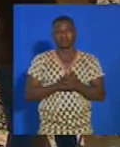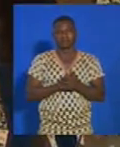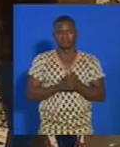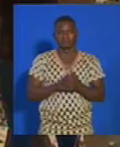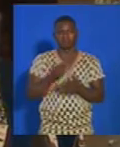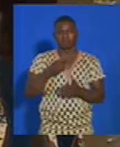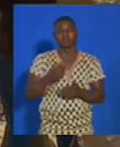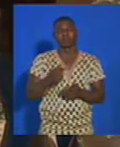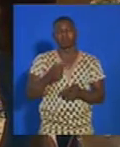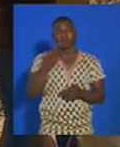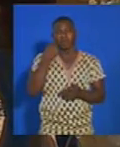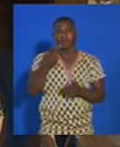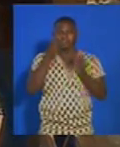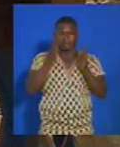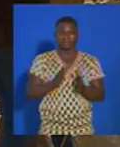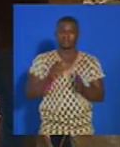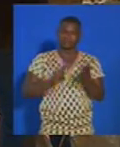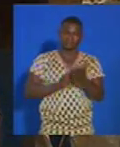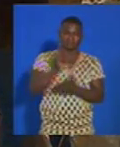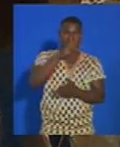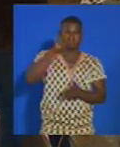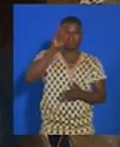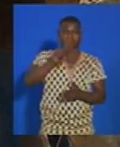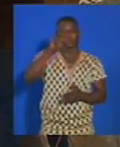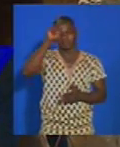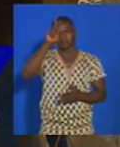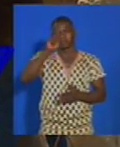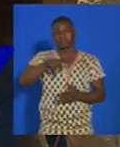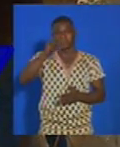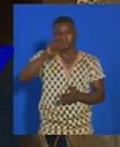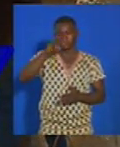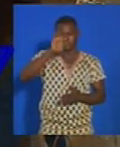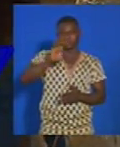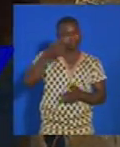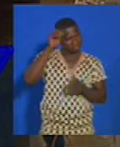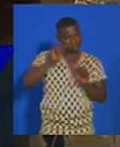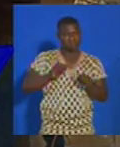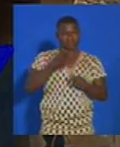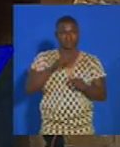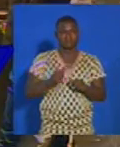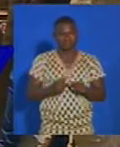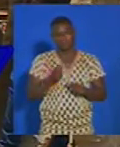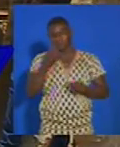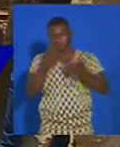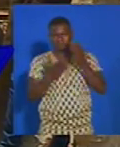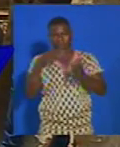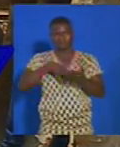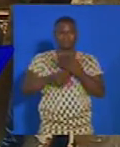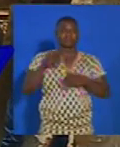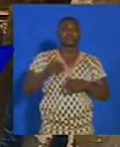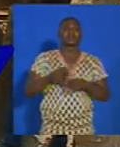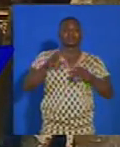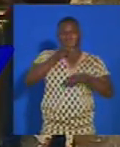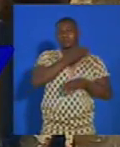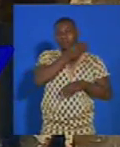J'ai vu des gens qui utilisent les PTC pour pouvoir cramer un peu l'herbe dans les champs. Ces PTC